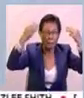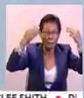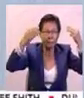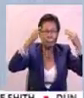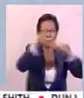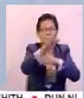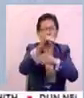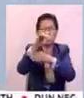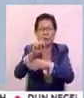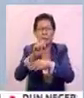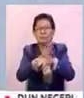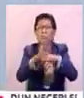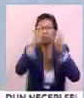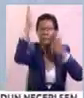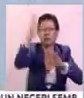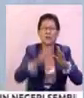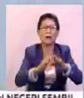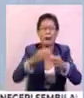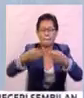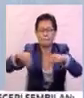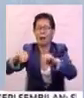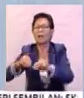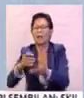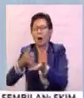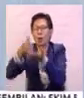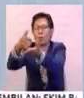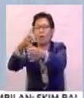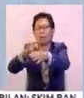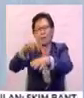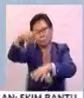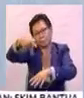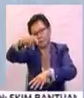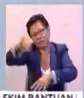dan Festival di Petaling Jaya.